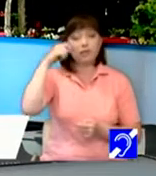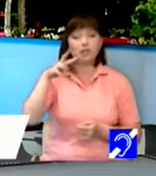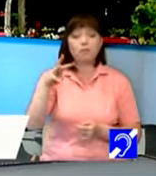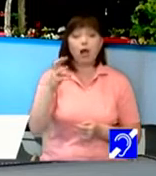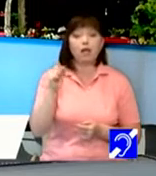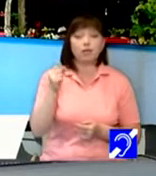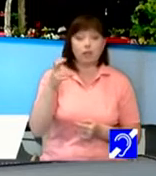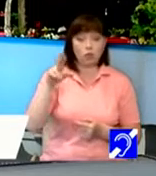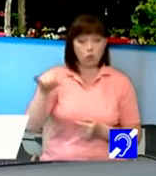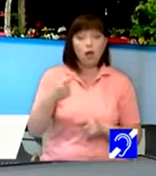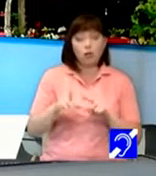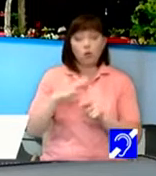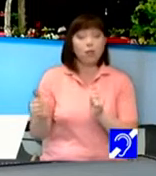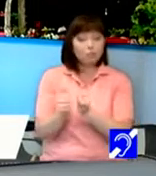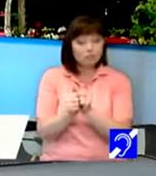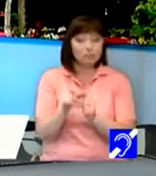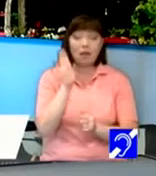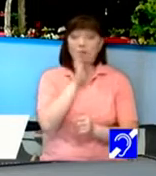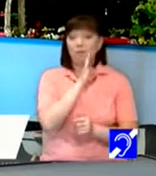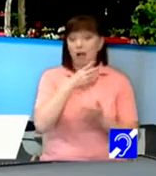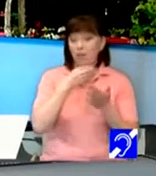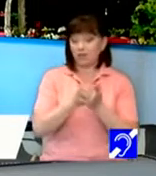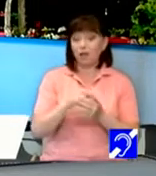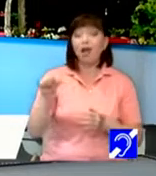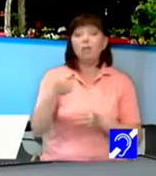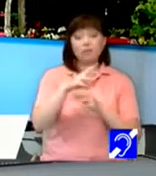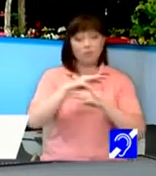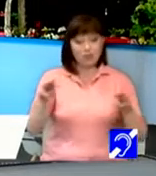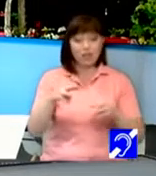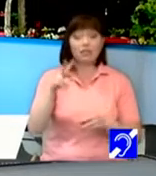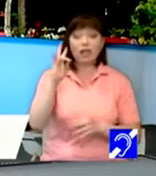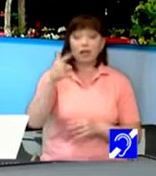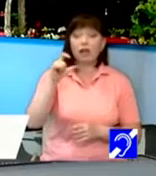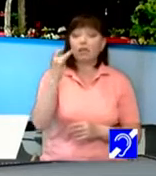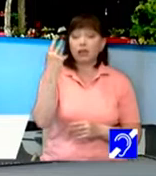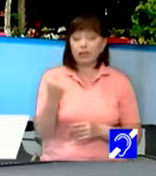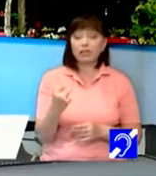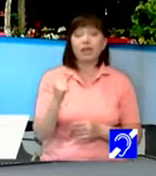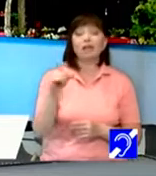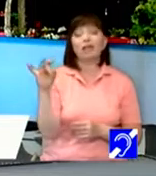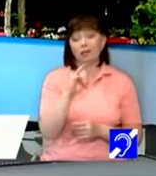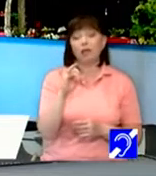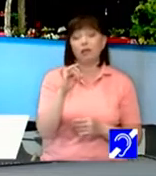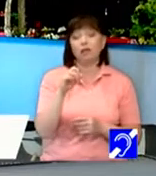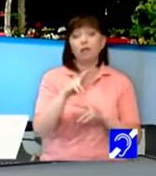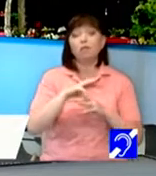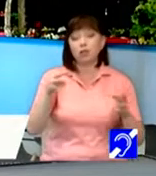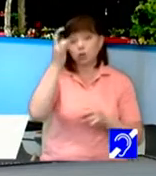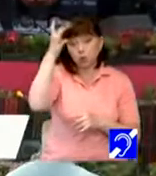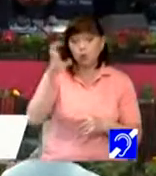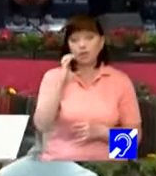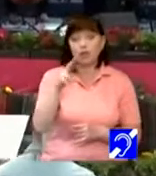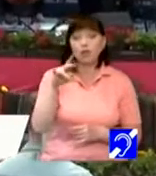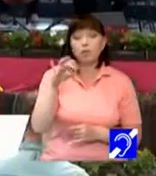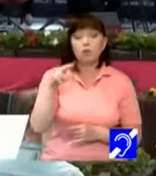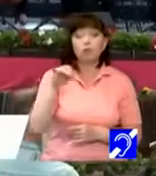Moldova Maia Sandu, care a venit însoțită de mama sa, prim-ministrul Natalia Gavrilița, dar și ministrul culturii Sergiu Prodan.